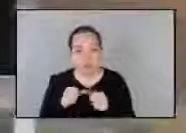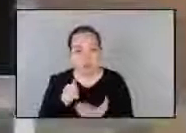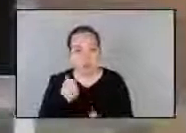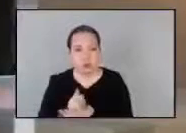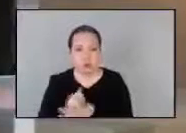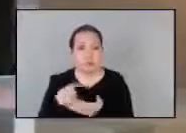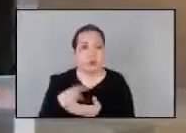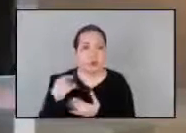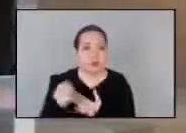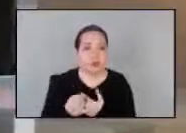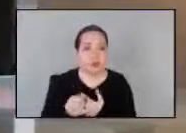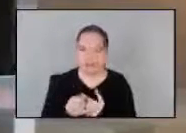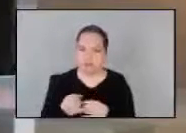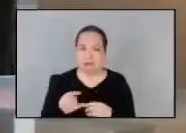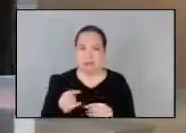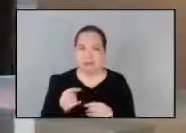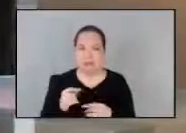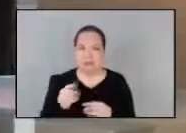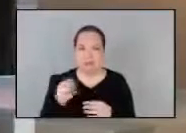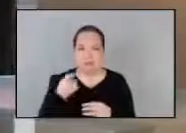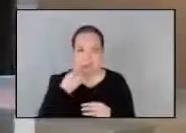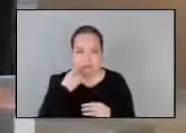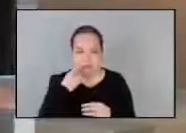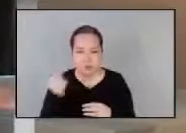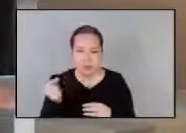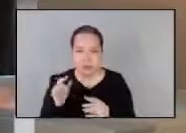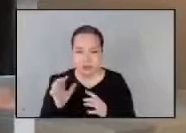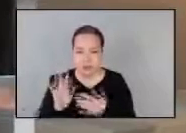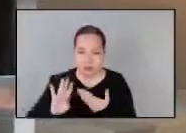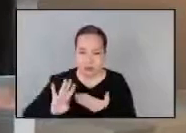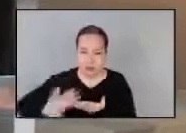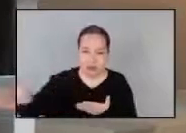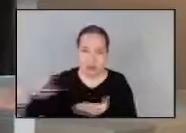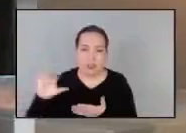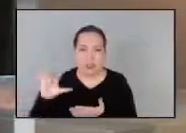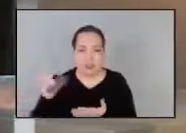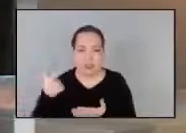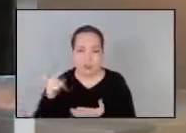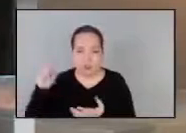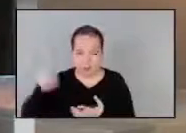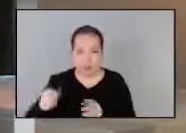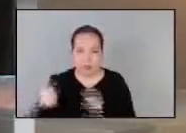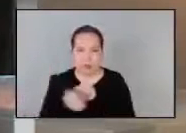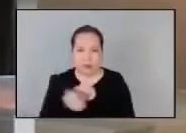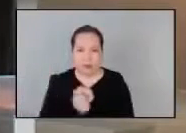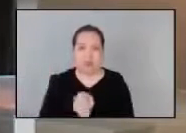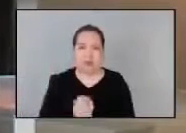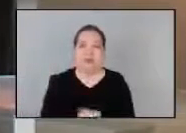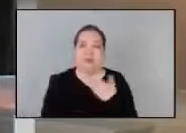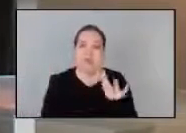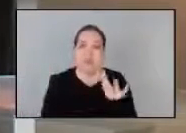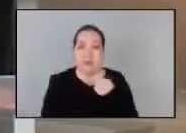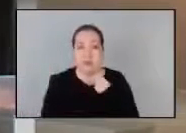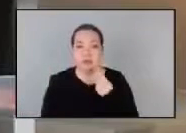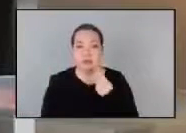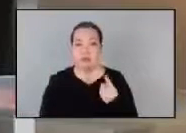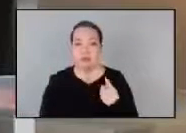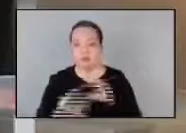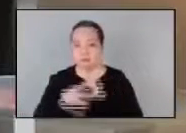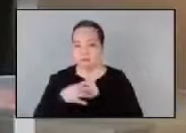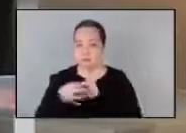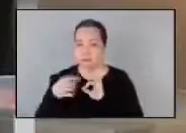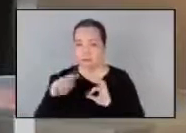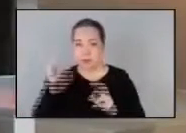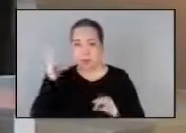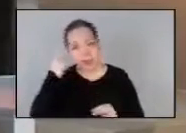Tatlong bahay naman sa Rodriguez Rizal ang nasira dahil sa landslide. Iribunsod pa rin ang mga naranasang pag-ulan kahapon.